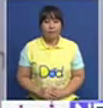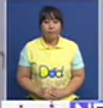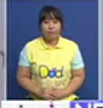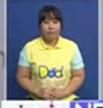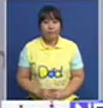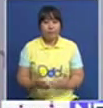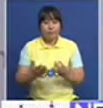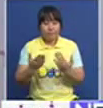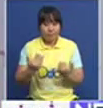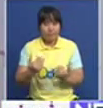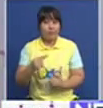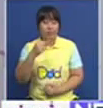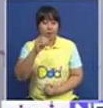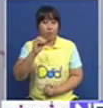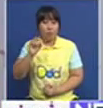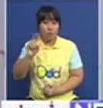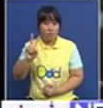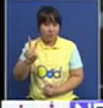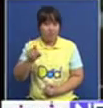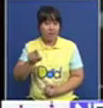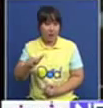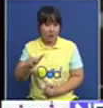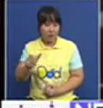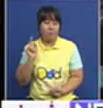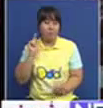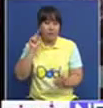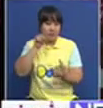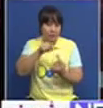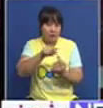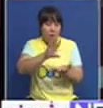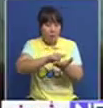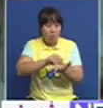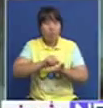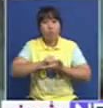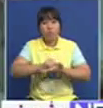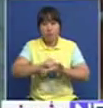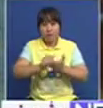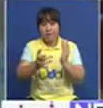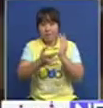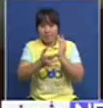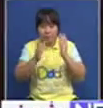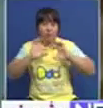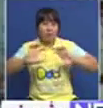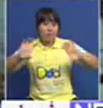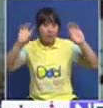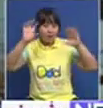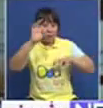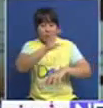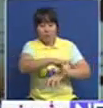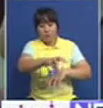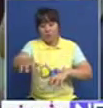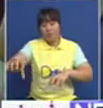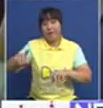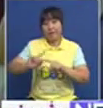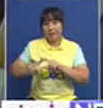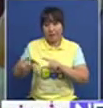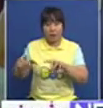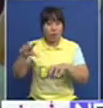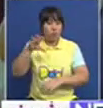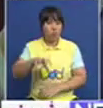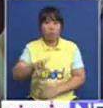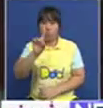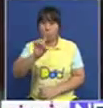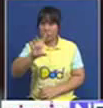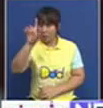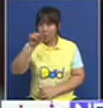สำหรับ Gulf Channel นะคะเป็นศูนย์กลางในการเข้าถึงข้อมูลแล้วก็บริการอิเล็กทรอนิกส์ภาครัฐของหน่วยงานต่างๆได้จากจุดเดียวค่ะเพื่อย